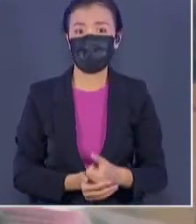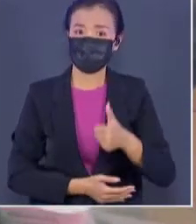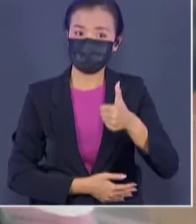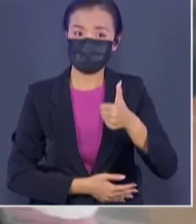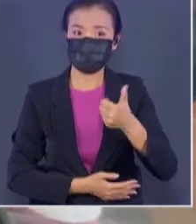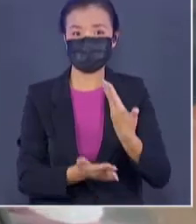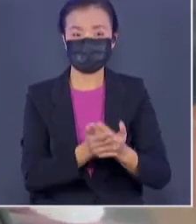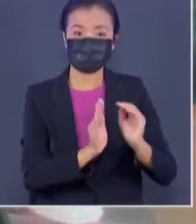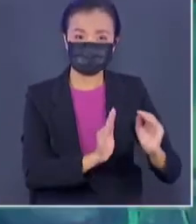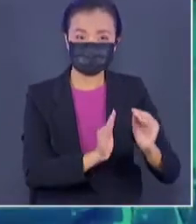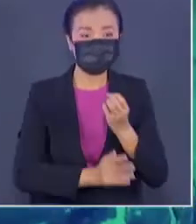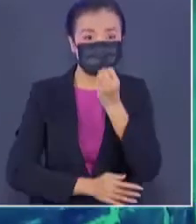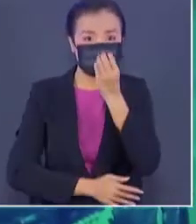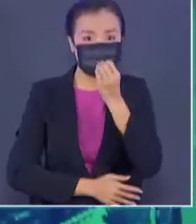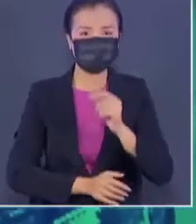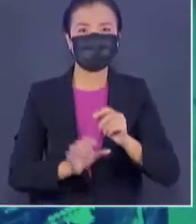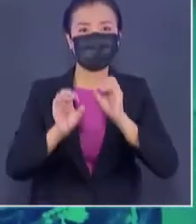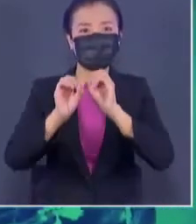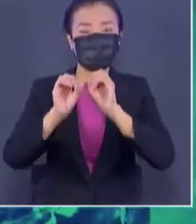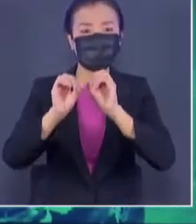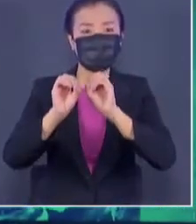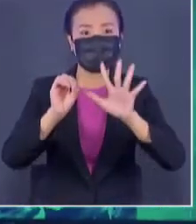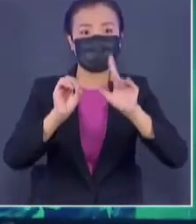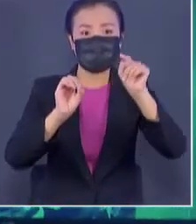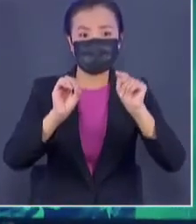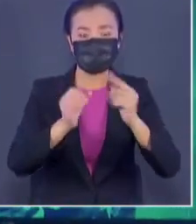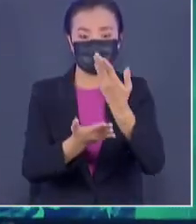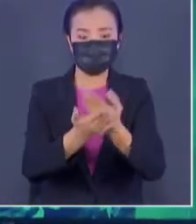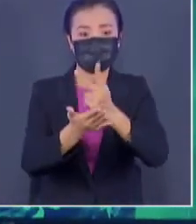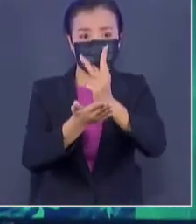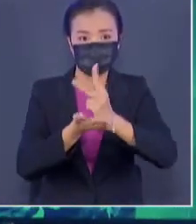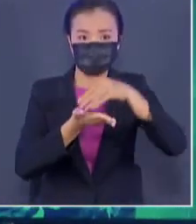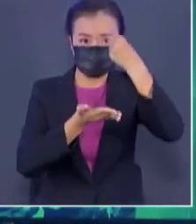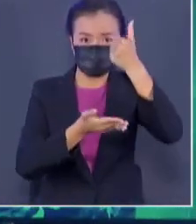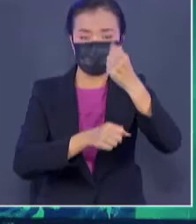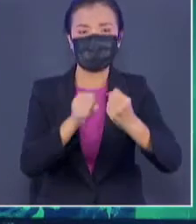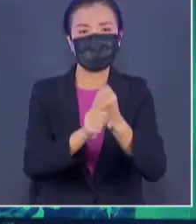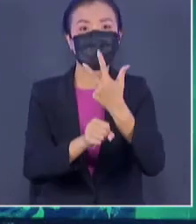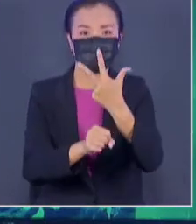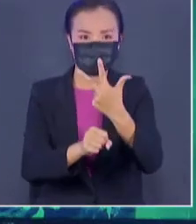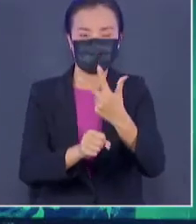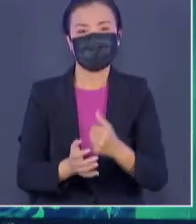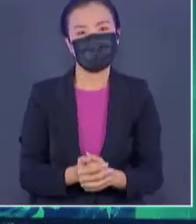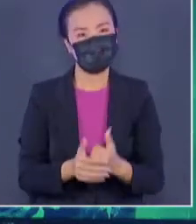ด้วยนะครับได้ดอกเบี้ยสูงขึ้นด้วยก็ยังสามารถกู้เพื่อเรียนได้ด้วยในตอนปีที่3 ค่ะ โอ้เยี่ยมเลยฮะ